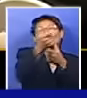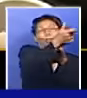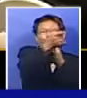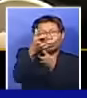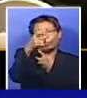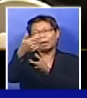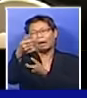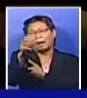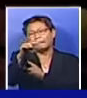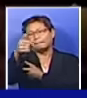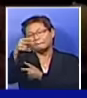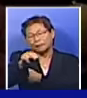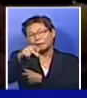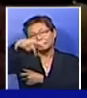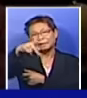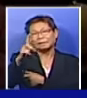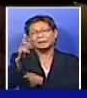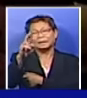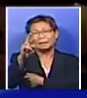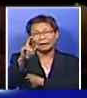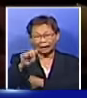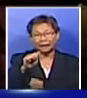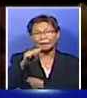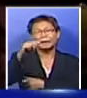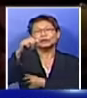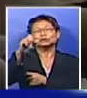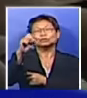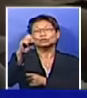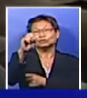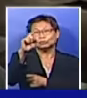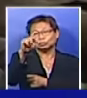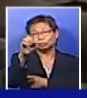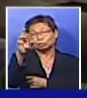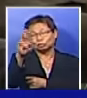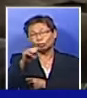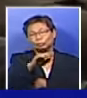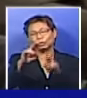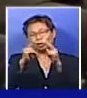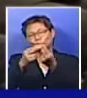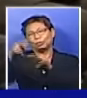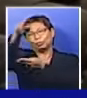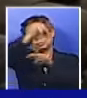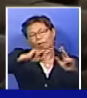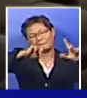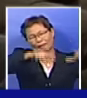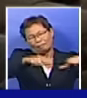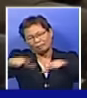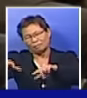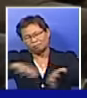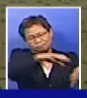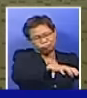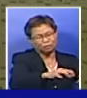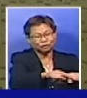khman ppda Storm EMS em serta unit udara akan ditempatkan di beberapa lokasi